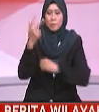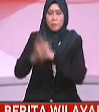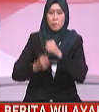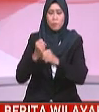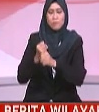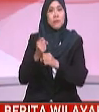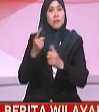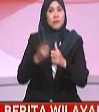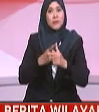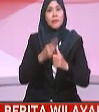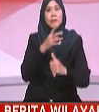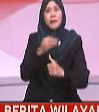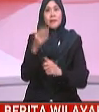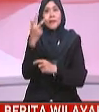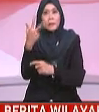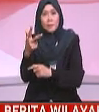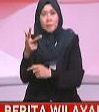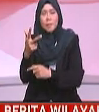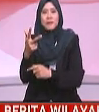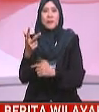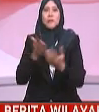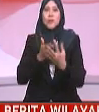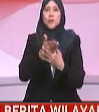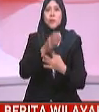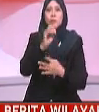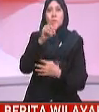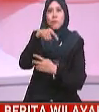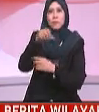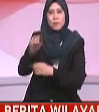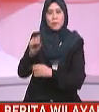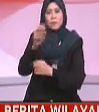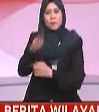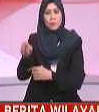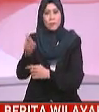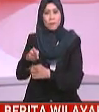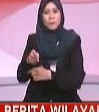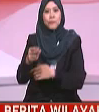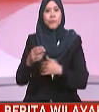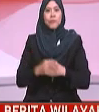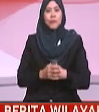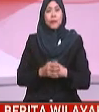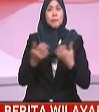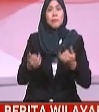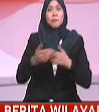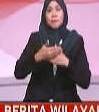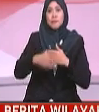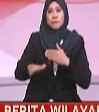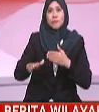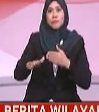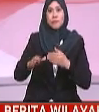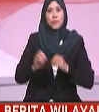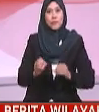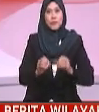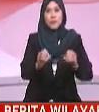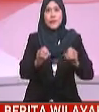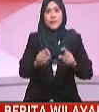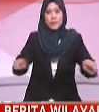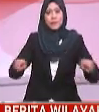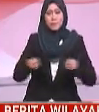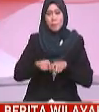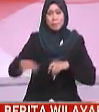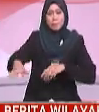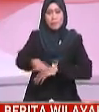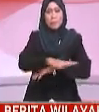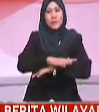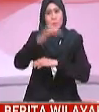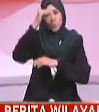ini dengan 13 daripadanya menerusi ops jangkar haram. Beliau berkata demikian selepas mengadakan operasi di perairan